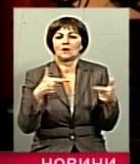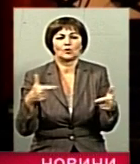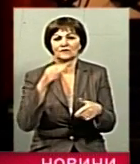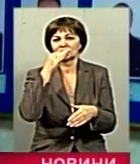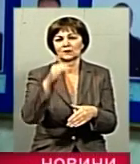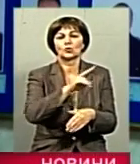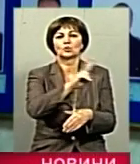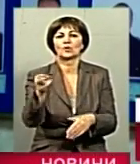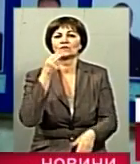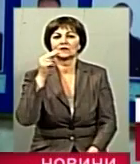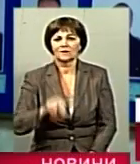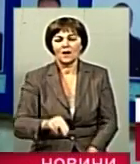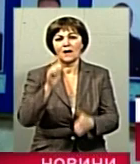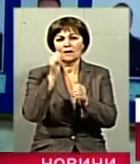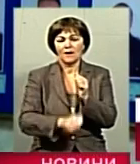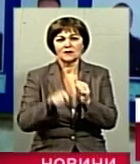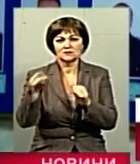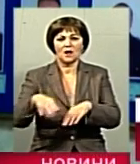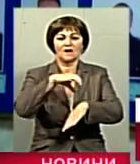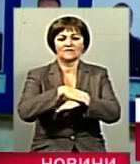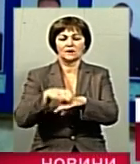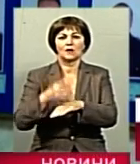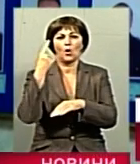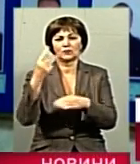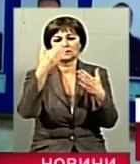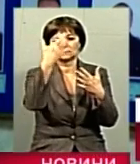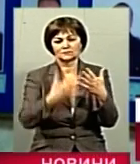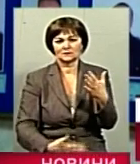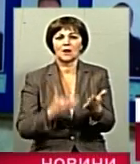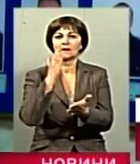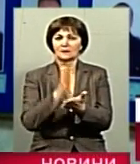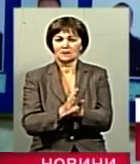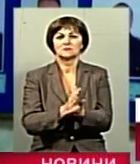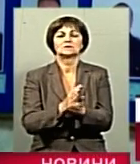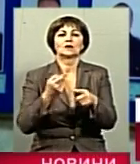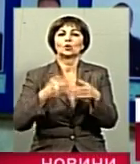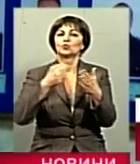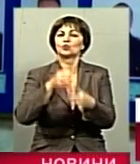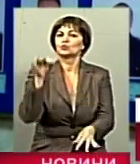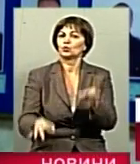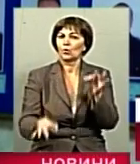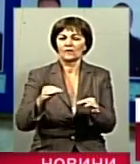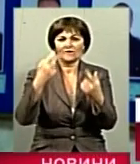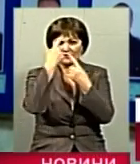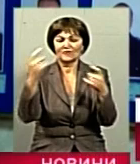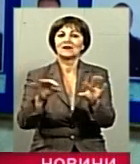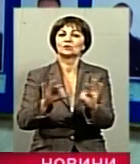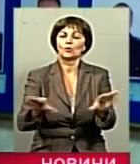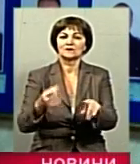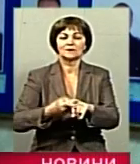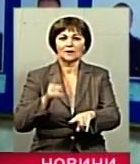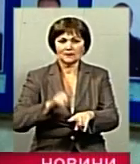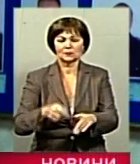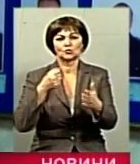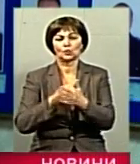назвати винних. За вказаним фактом внесено в єдиний реєстр досудових розслідувань відомості, проводиться досудове